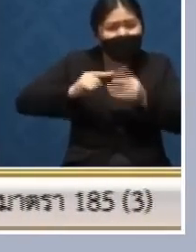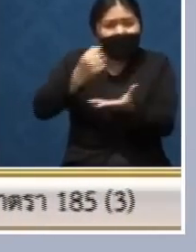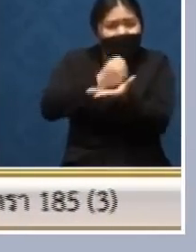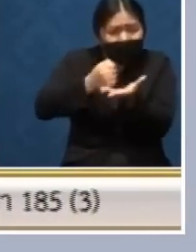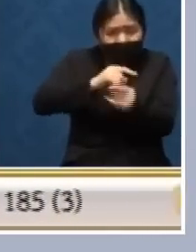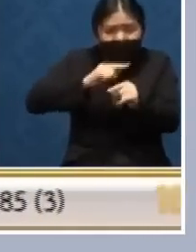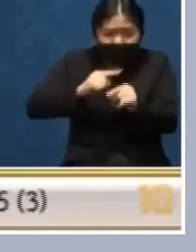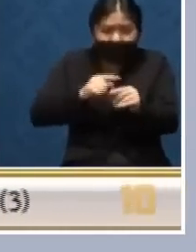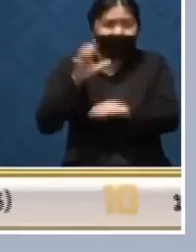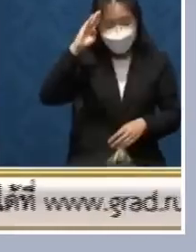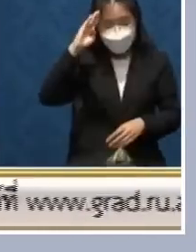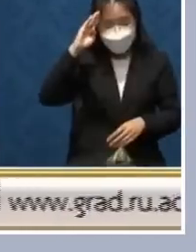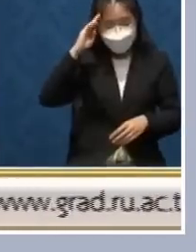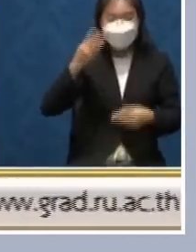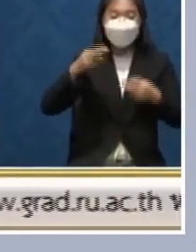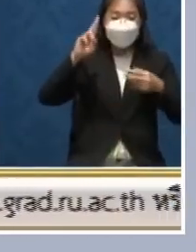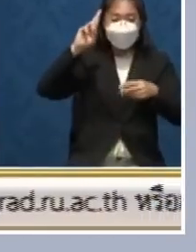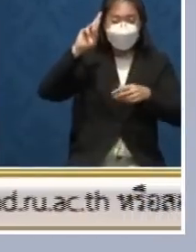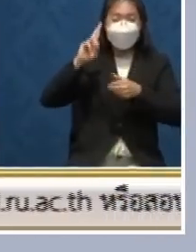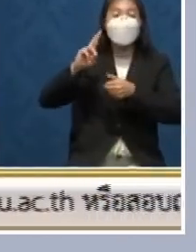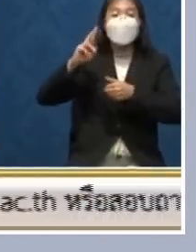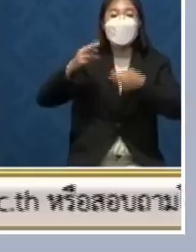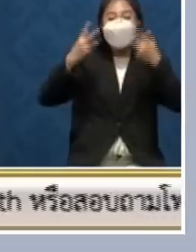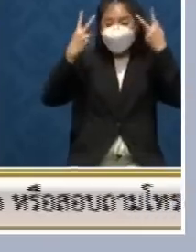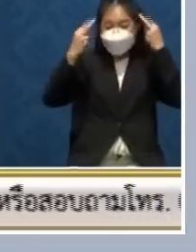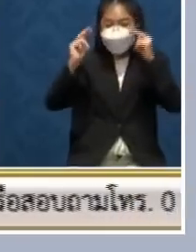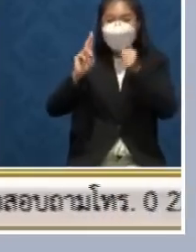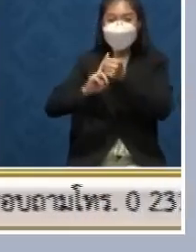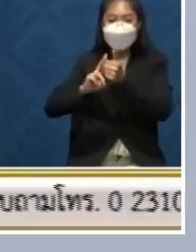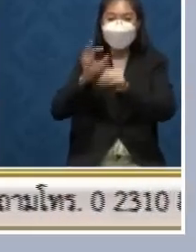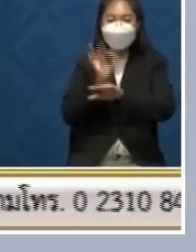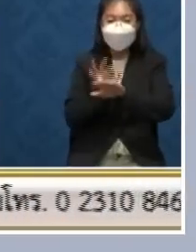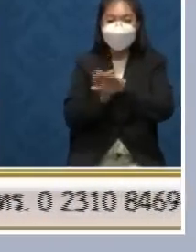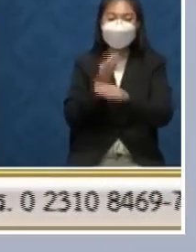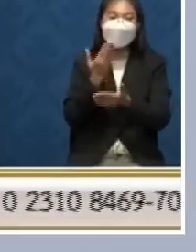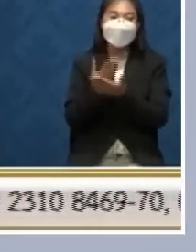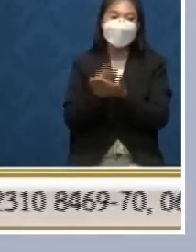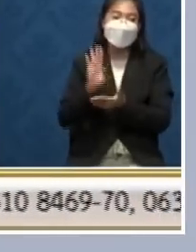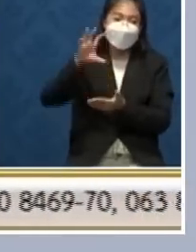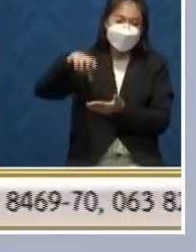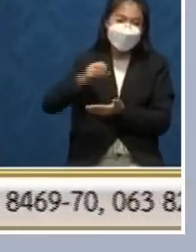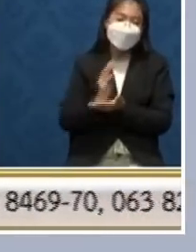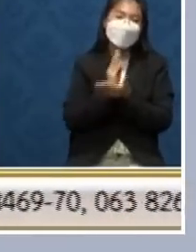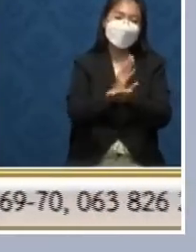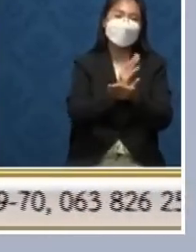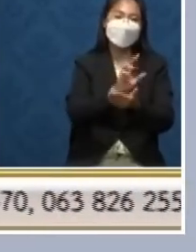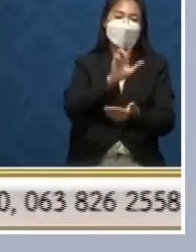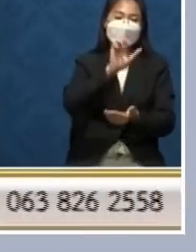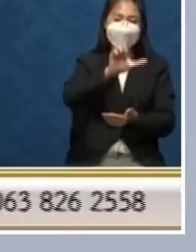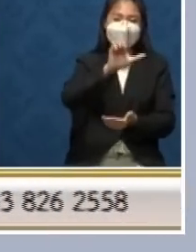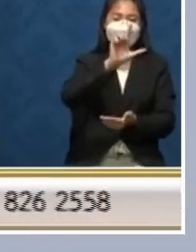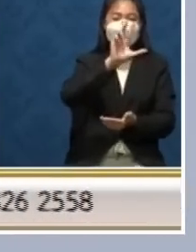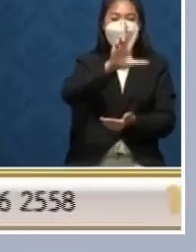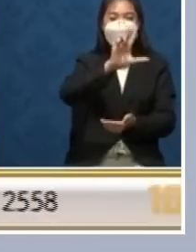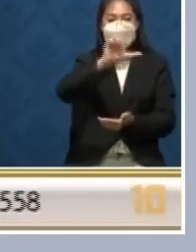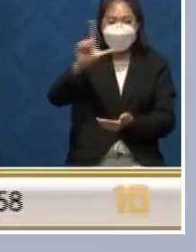องกับการกระทำความผิดซึ่งการจัดตั้งบริษัทก็ผ่านมาหลายปีมากแล้วยืนยันว่าไม่ได้เกี่ยวข้องกับเหตุการณ์ที่เกิดขึ้นในปัจจุบัน